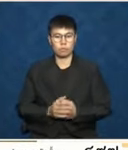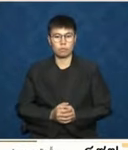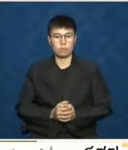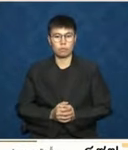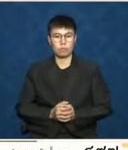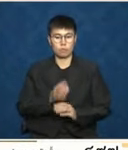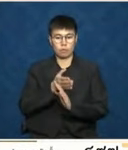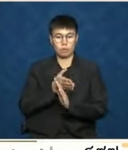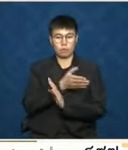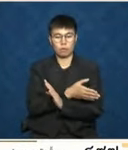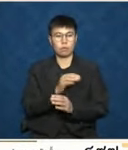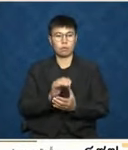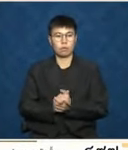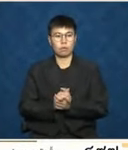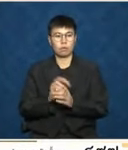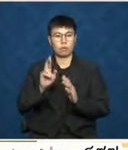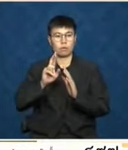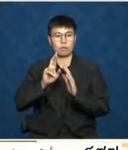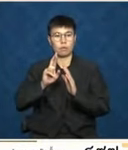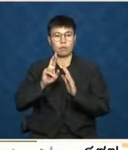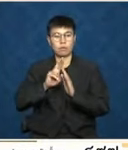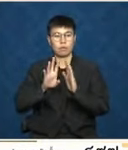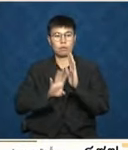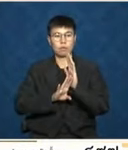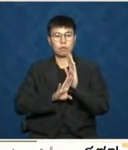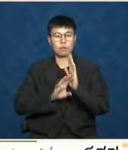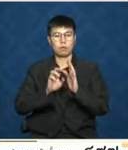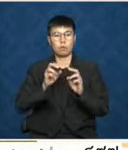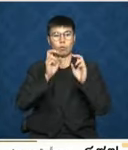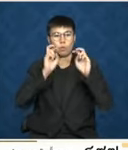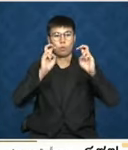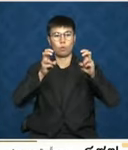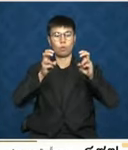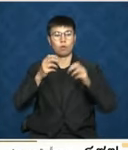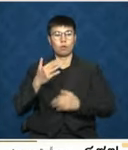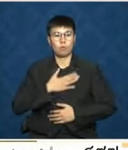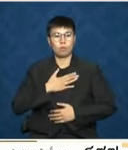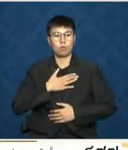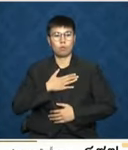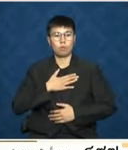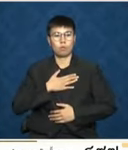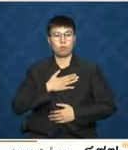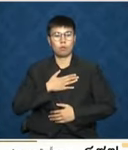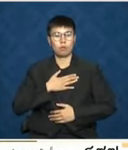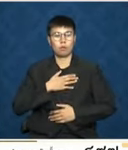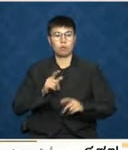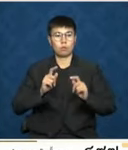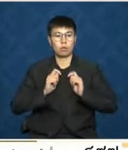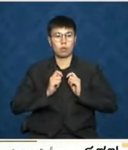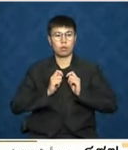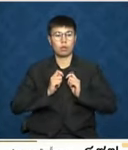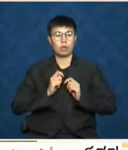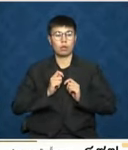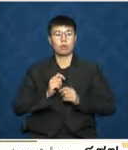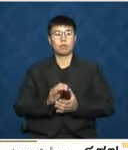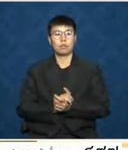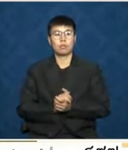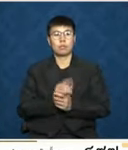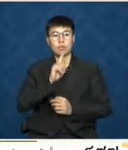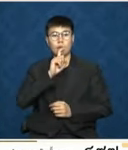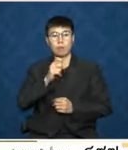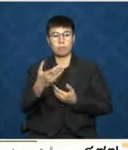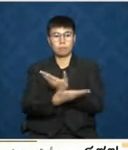ก่อนที่จะเข้าสู่ระเบียบวาระการประชุมผมจะอนุญาตให้ท่านสมาชิกได้ปรึกษาหารือ